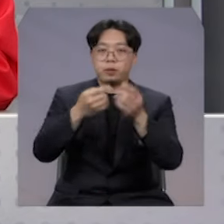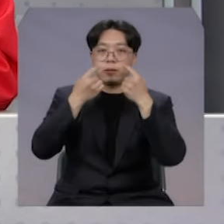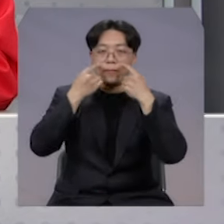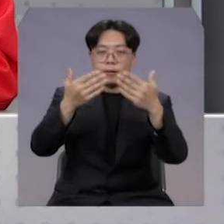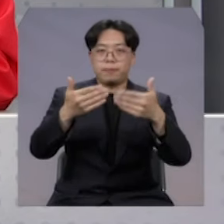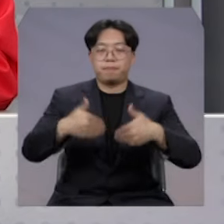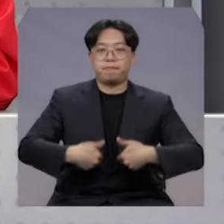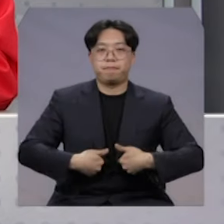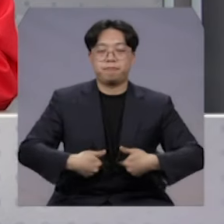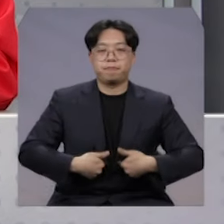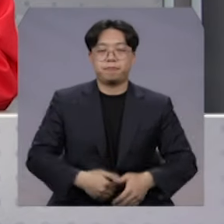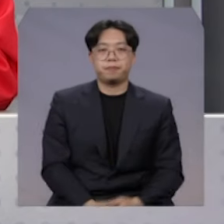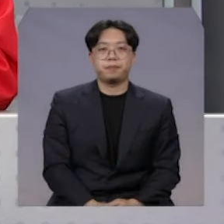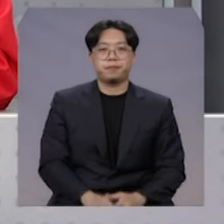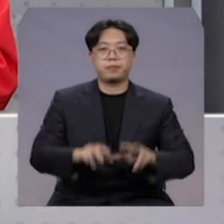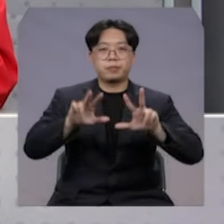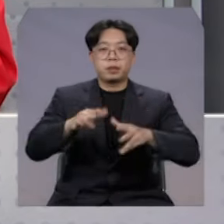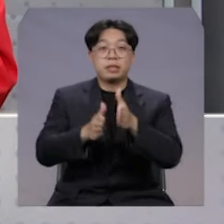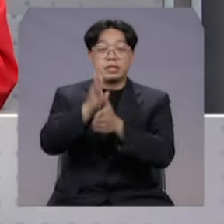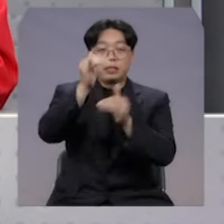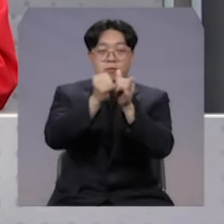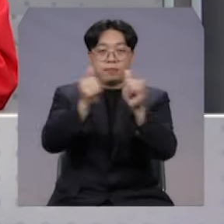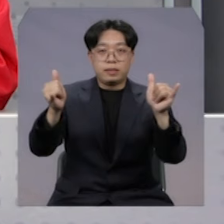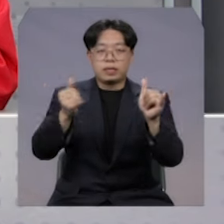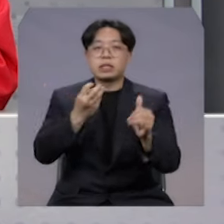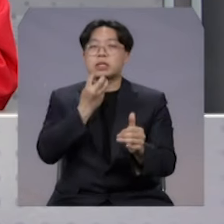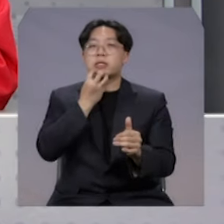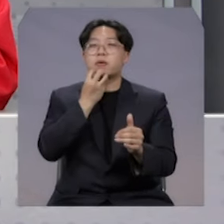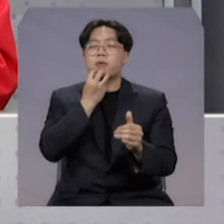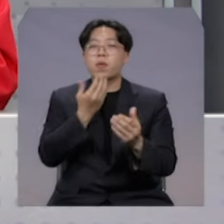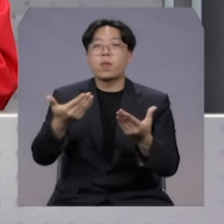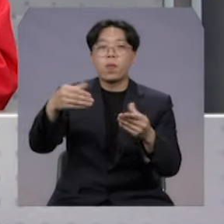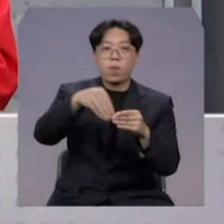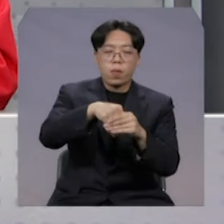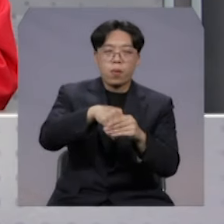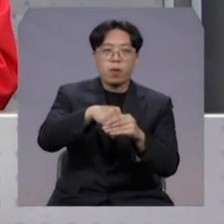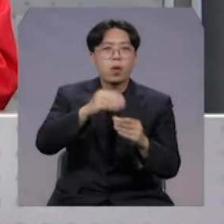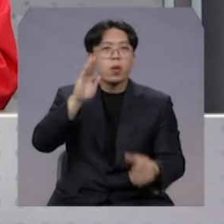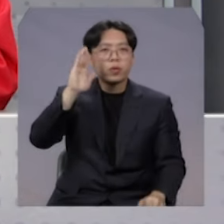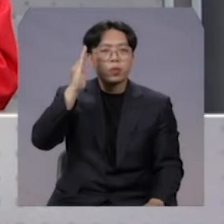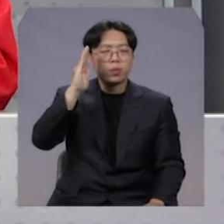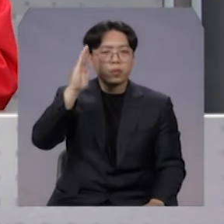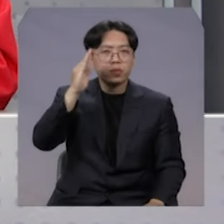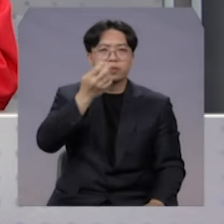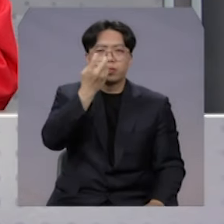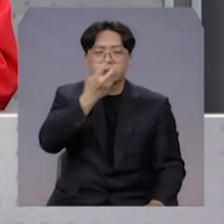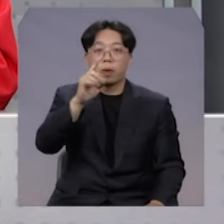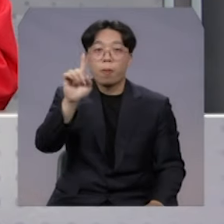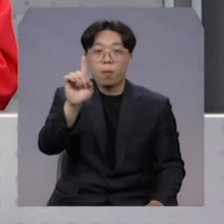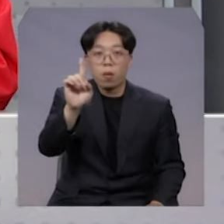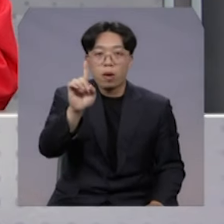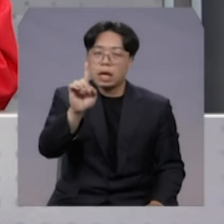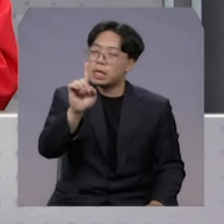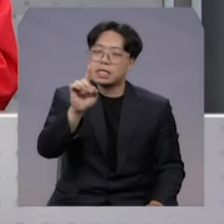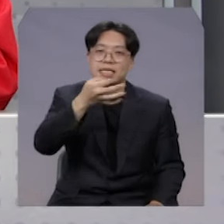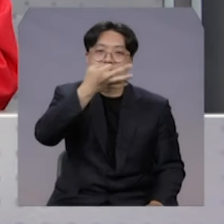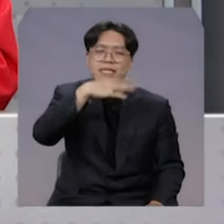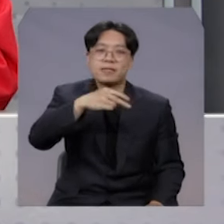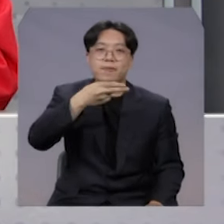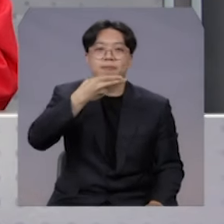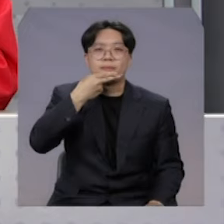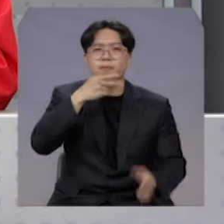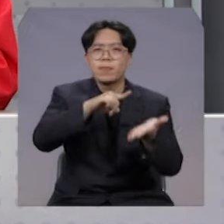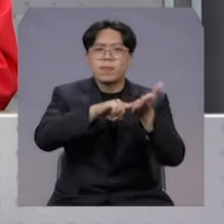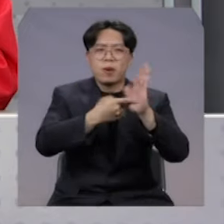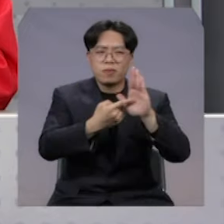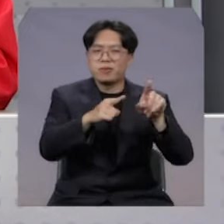현재 광명 시민들이 서울시 편입에 대해서 최근 조사에 따르면 바람직하지 않다는 그 답변이 더